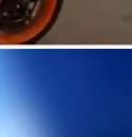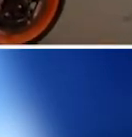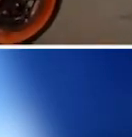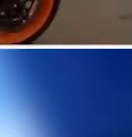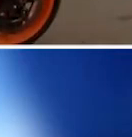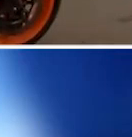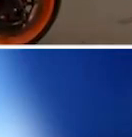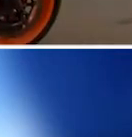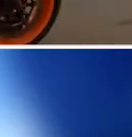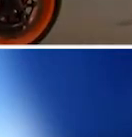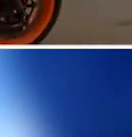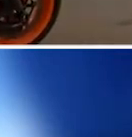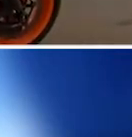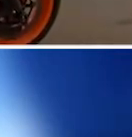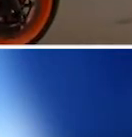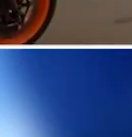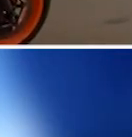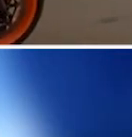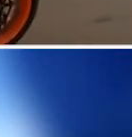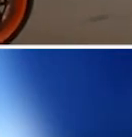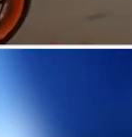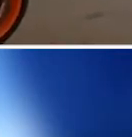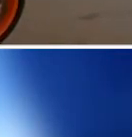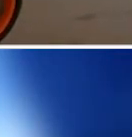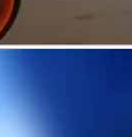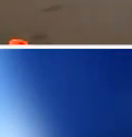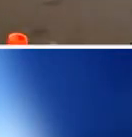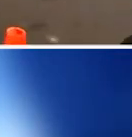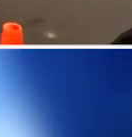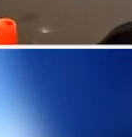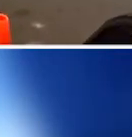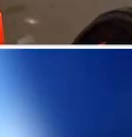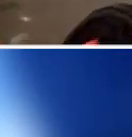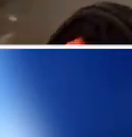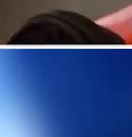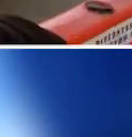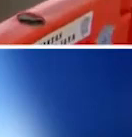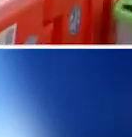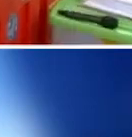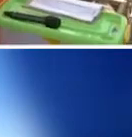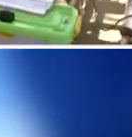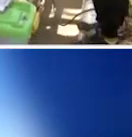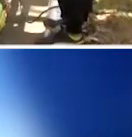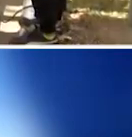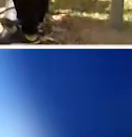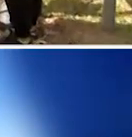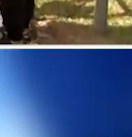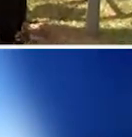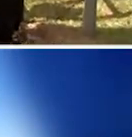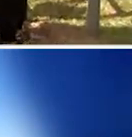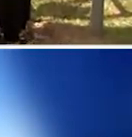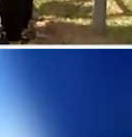berbincang dengan salah satu peserta, ada Mas Fauji di sini. Mas, selamat pagi. Gimana nih Mas antusiasnya dengan